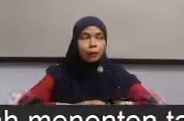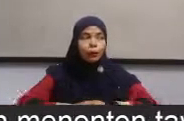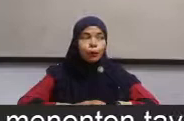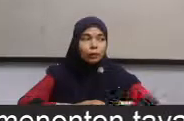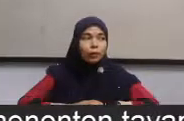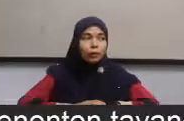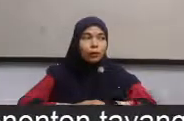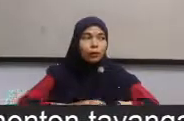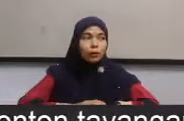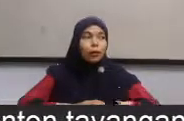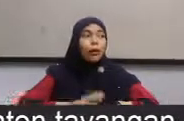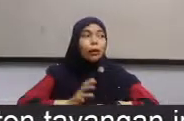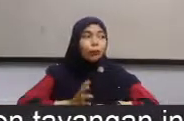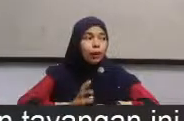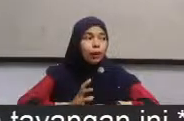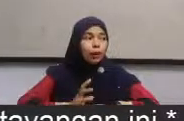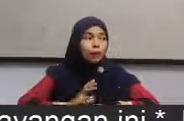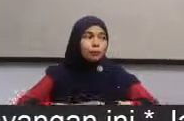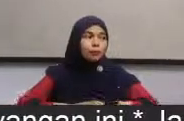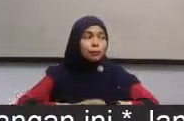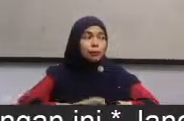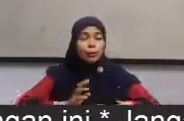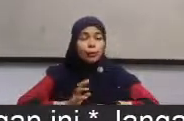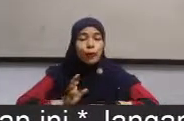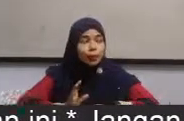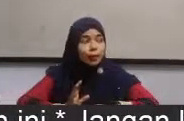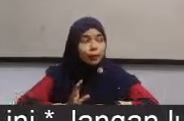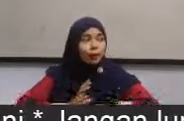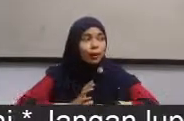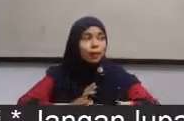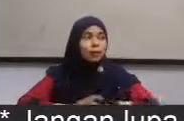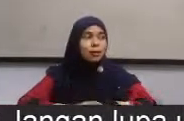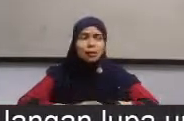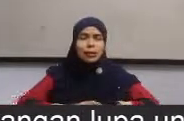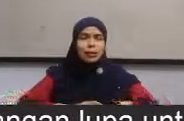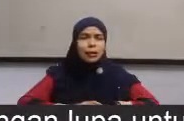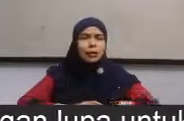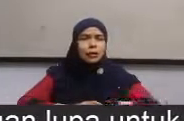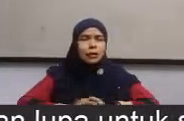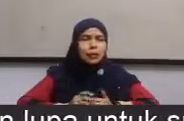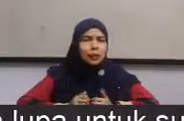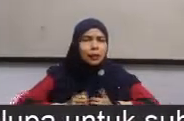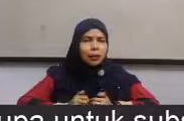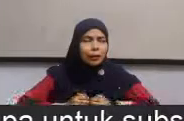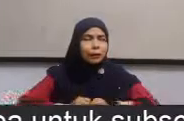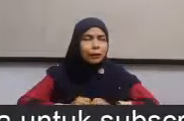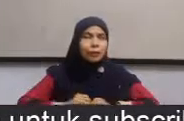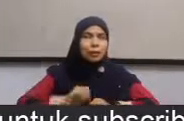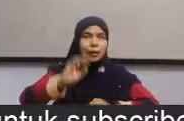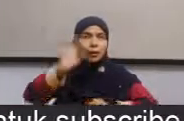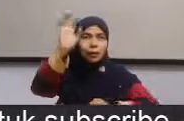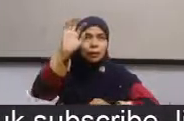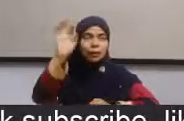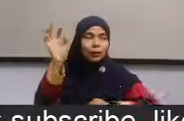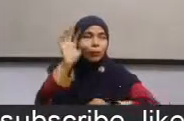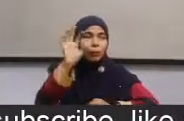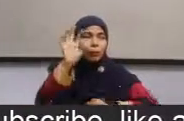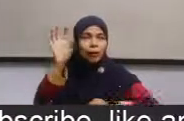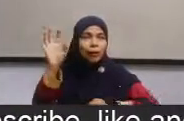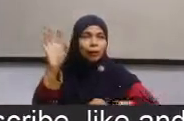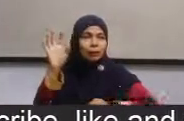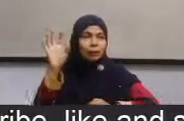kalian boleh ikut lomba-lomba biasanya suka ada tuh ya jadi cara ini tuh jangan cuman main game aja cari